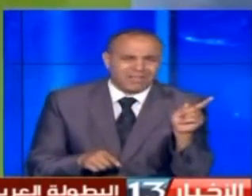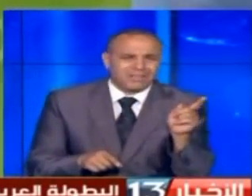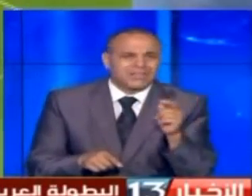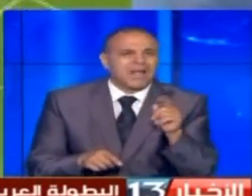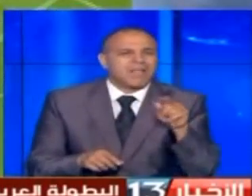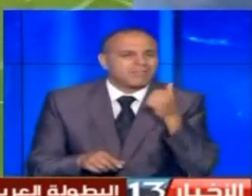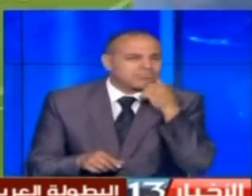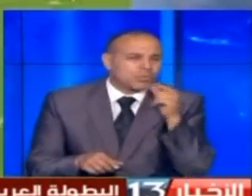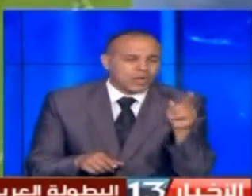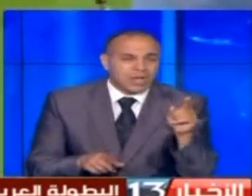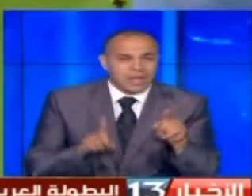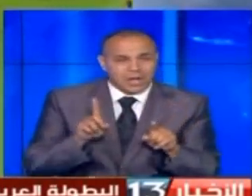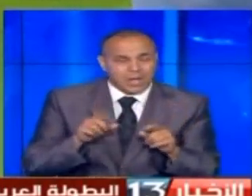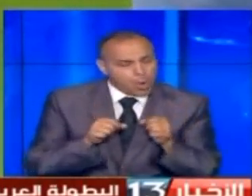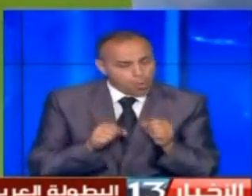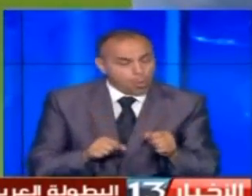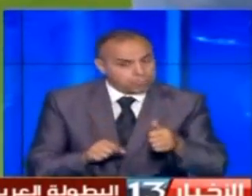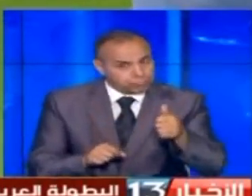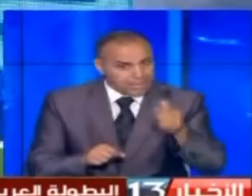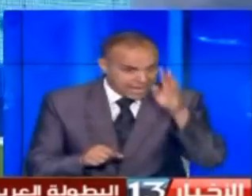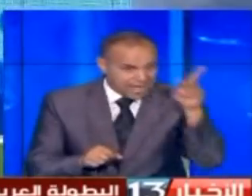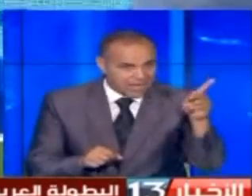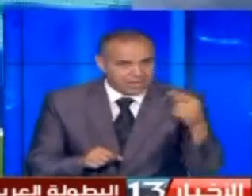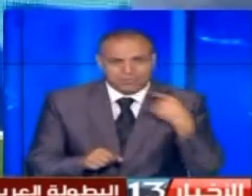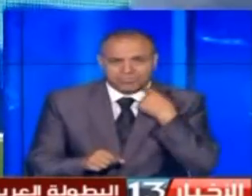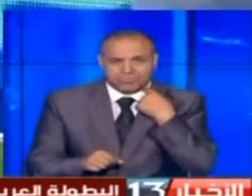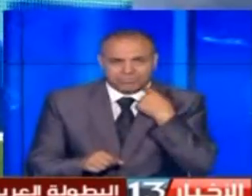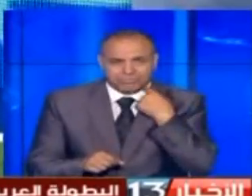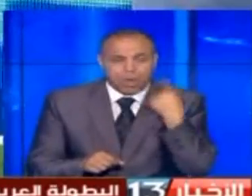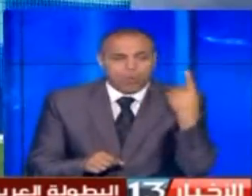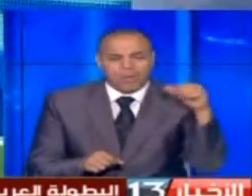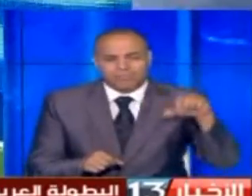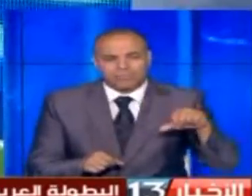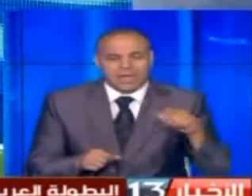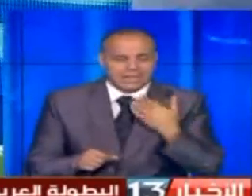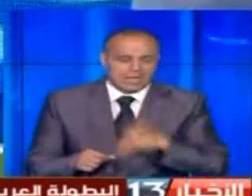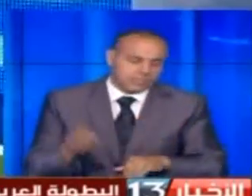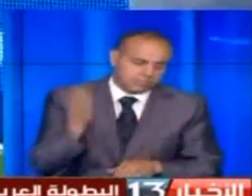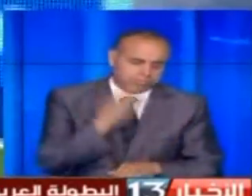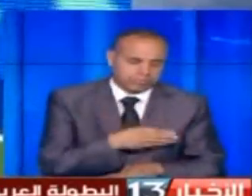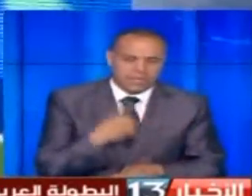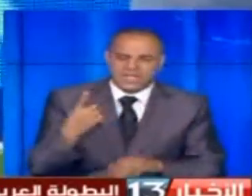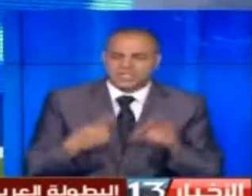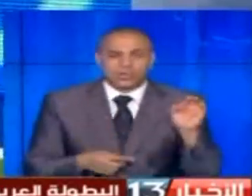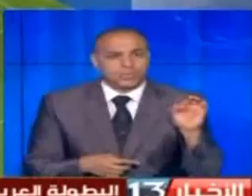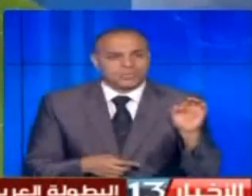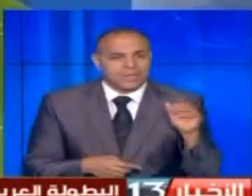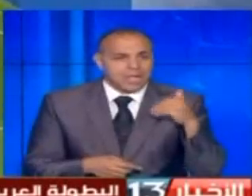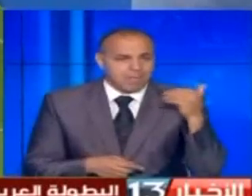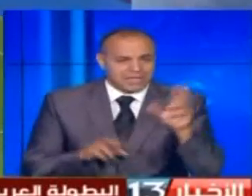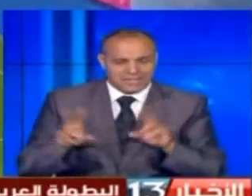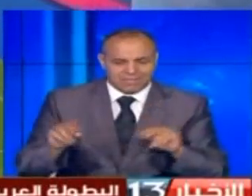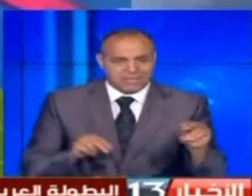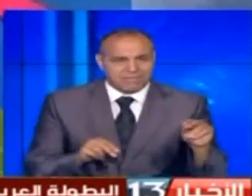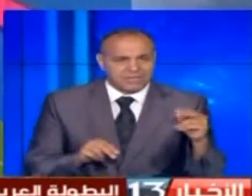تحقيق مبتغاه رغم المردود المتميز، لتكون الهزيمة في مناسبة أولى على يد الترجي بهدف دون مقابل، ثم تعادل